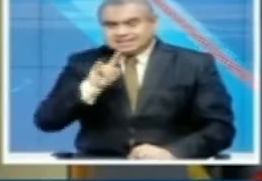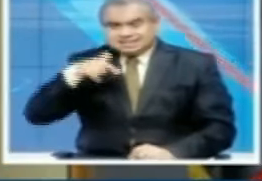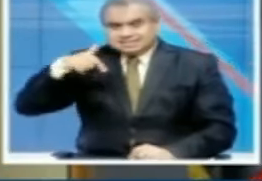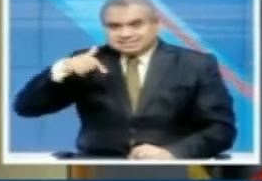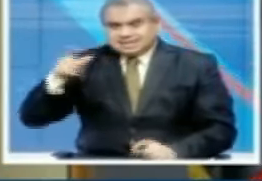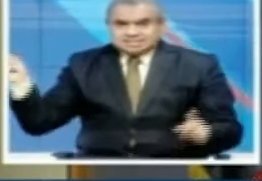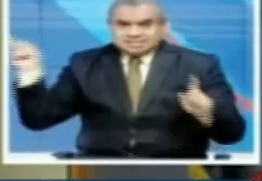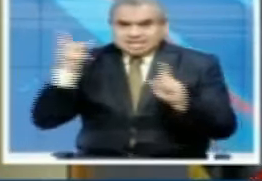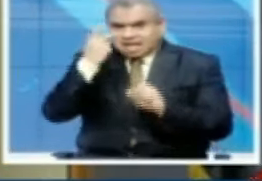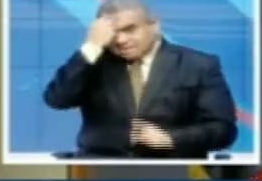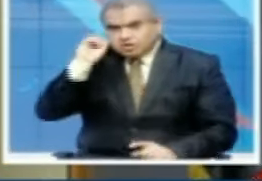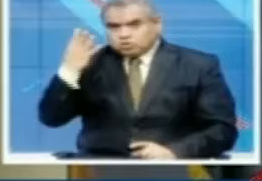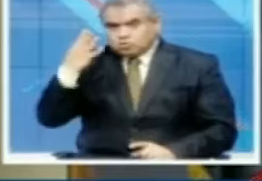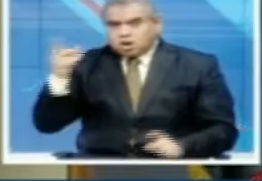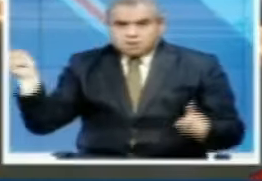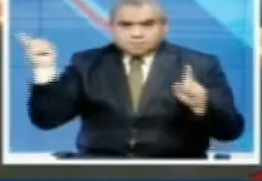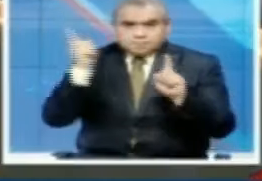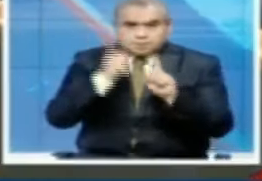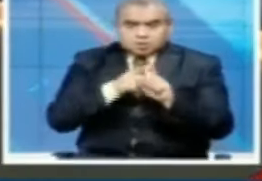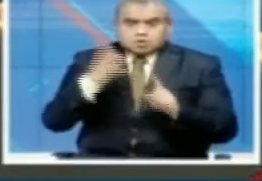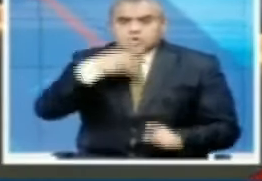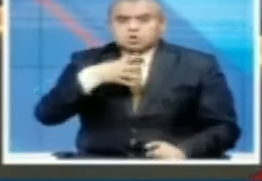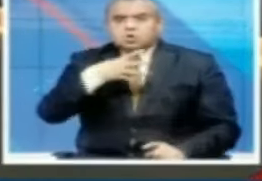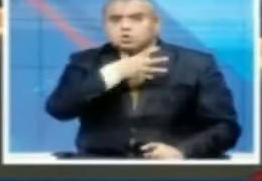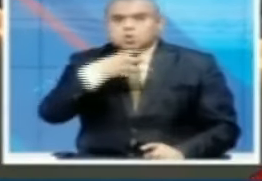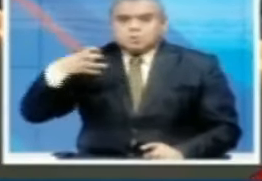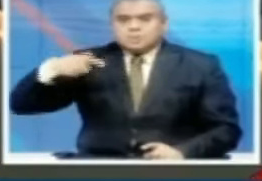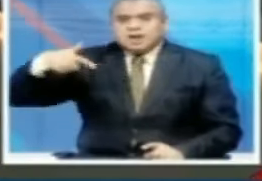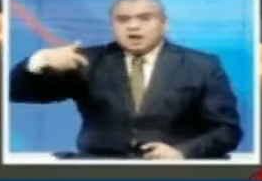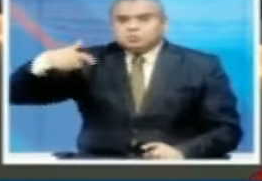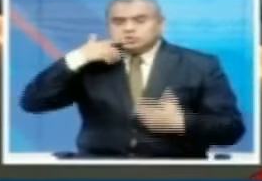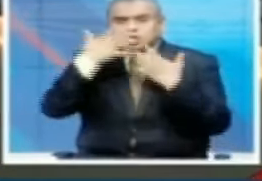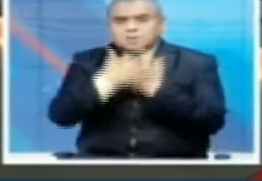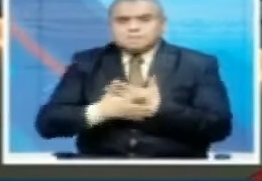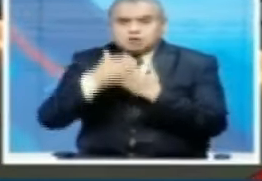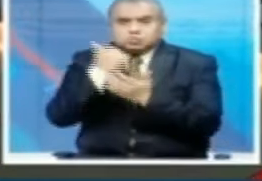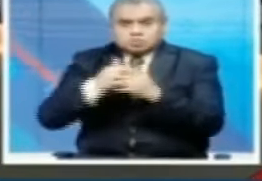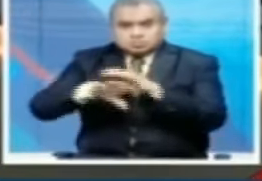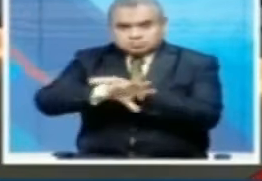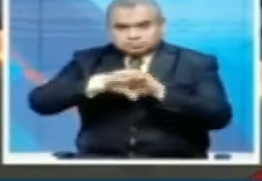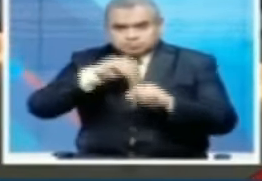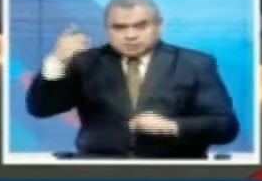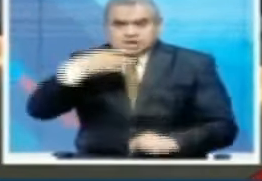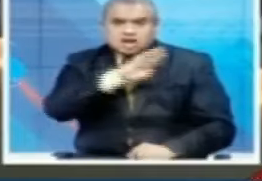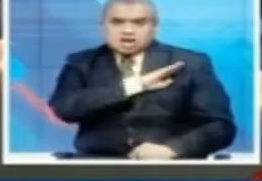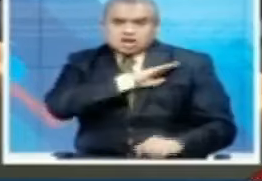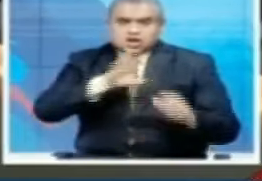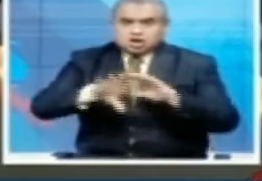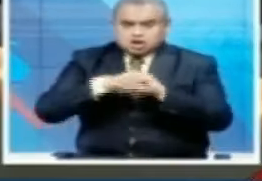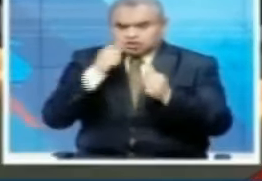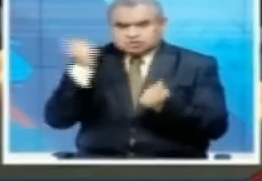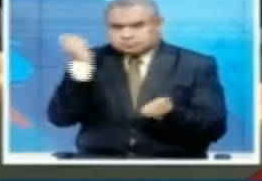30/6/2014 حتى الآن مبهرة، يعني 460 مشروع قامت به القوات المسلحة المصرية متوزعين على كل